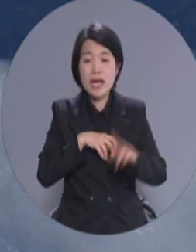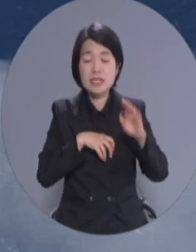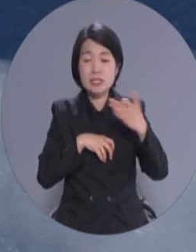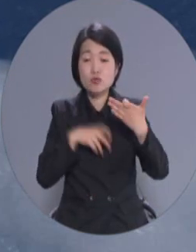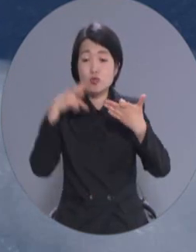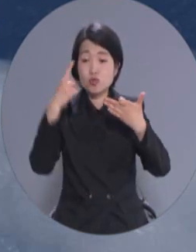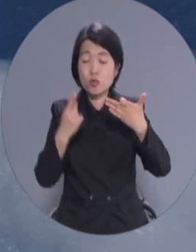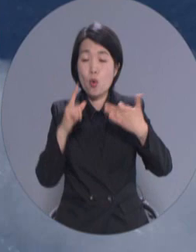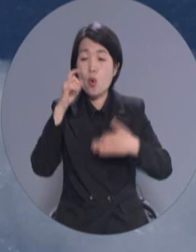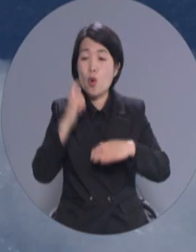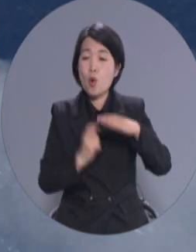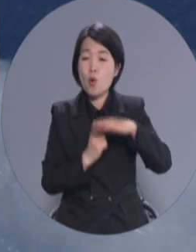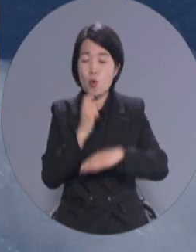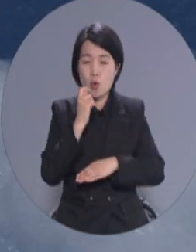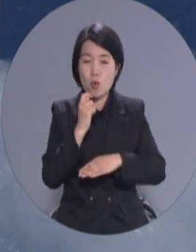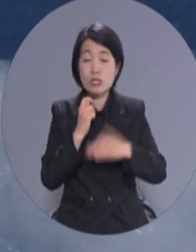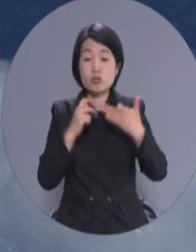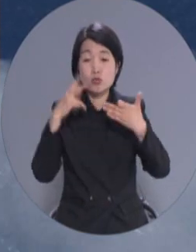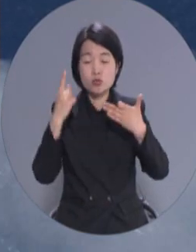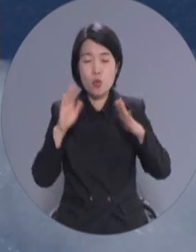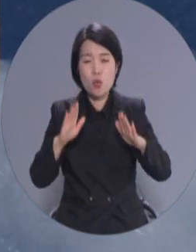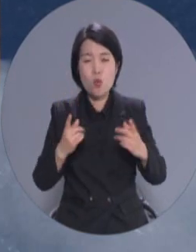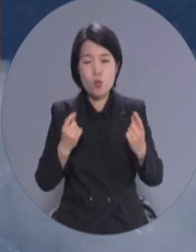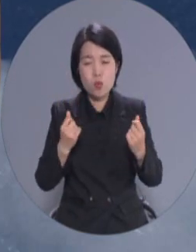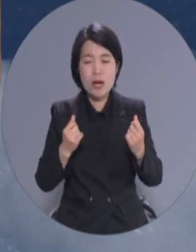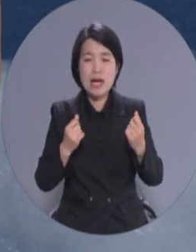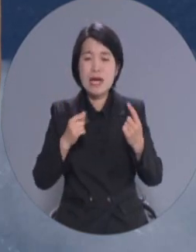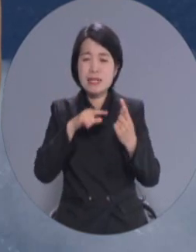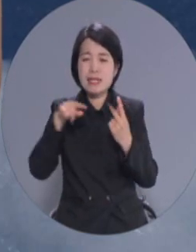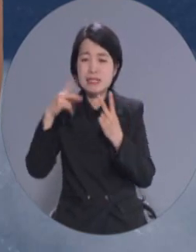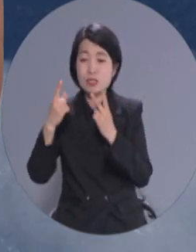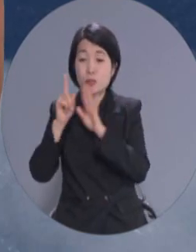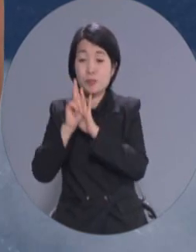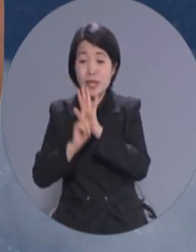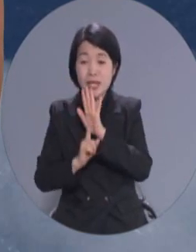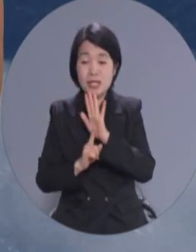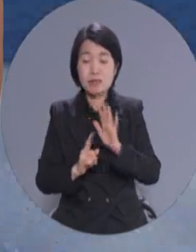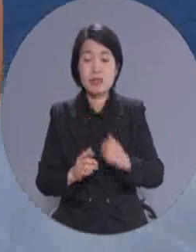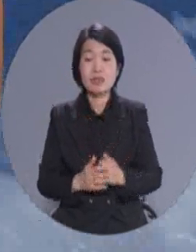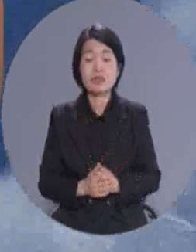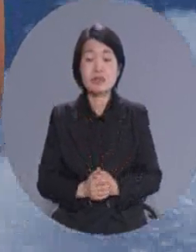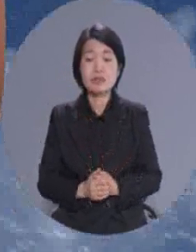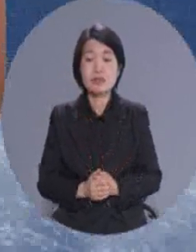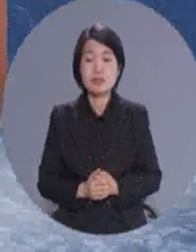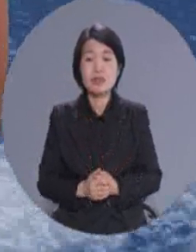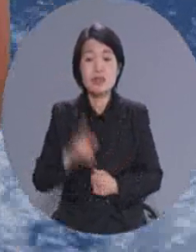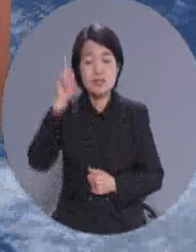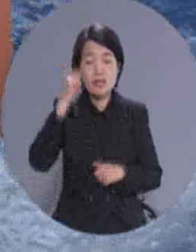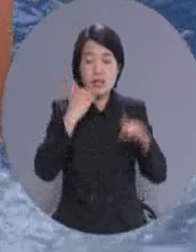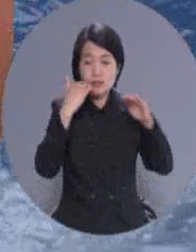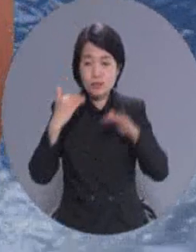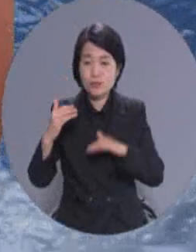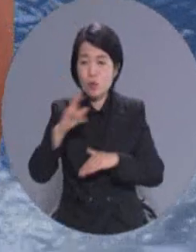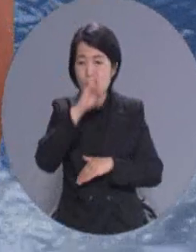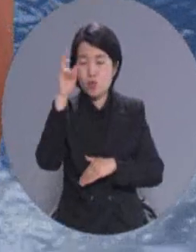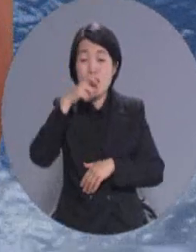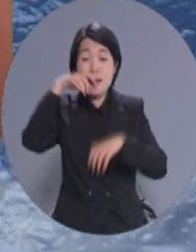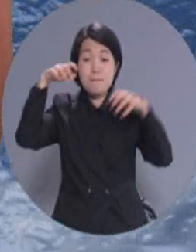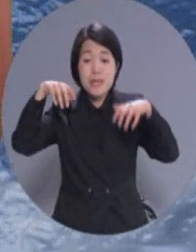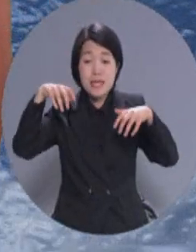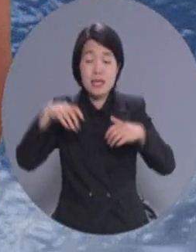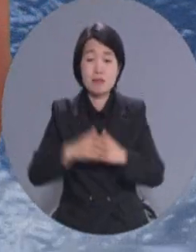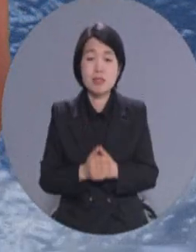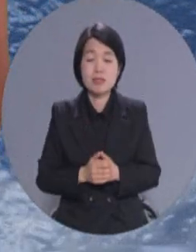19도, 고흥은 18도로 오늘과 비슷하거나 1, 2도가량 낮겠습니다. 내일 해상에도 오후부터 비가